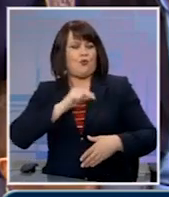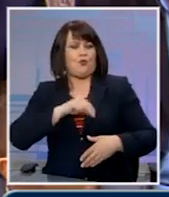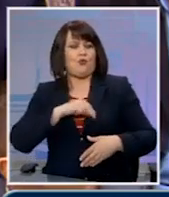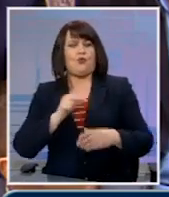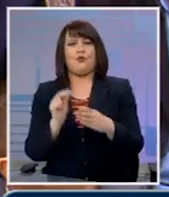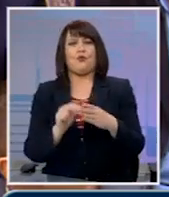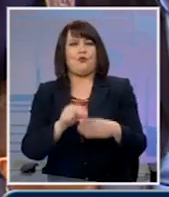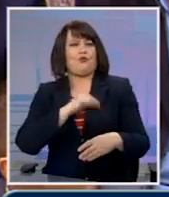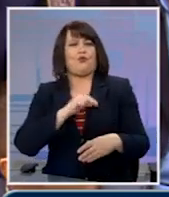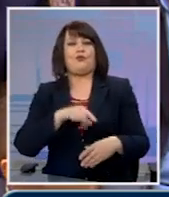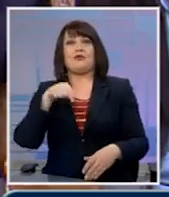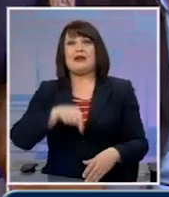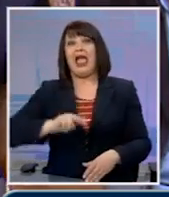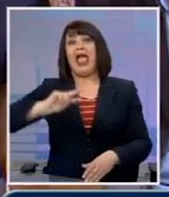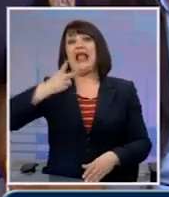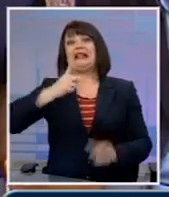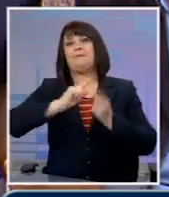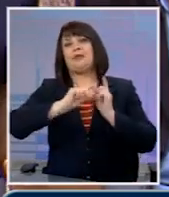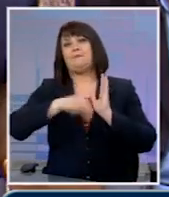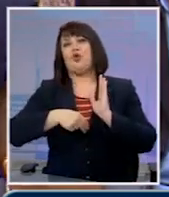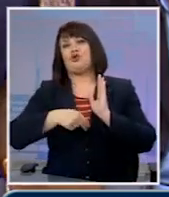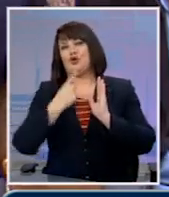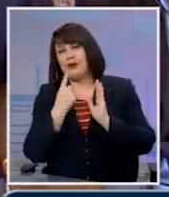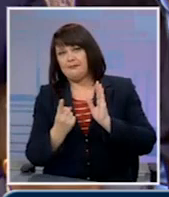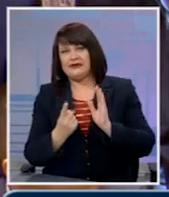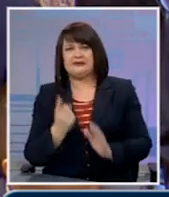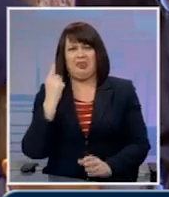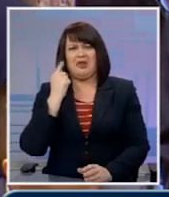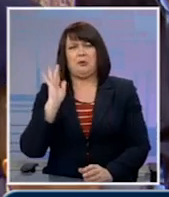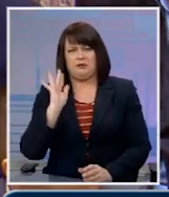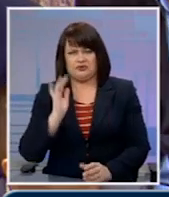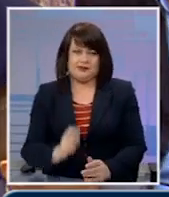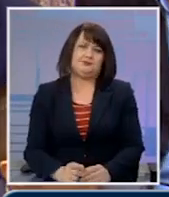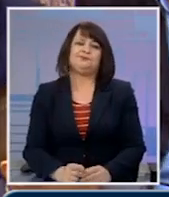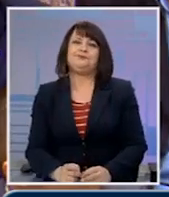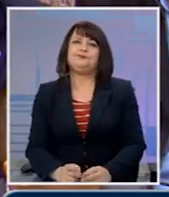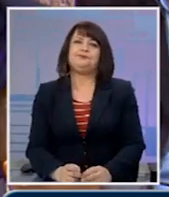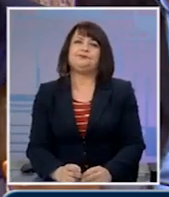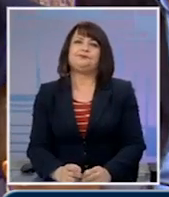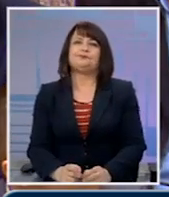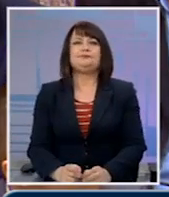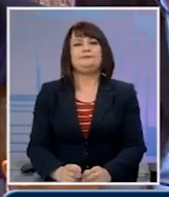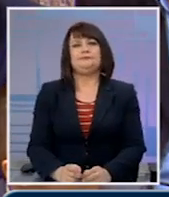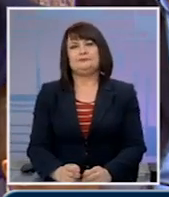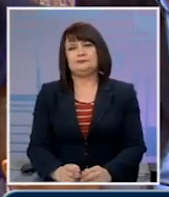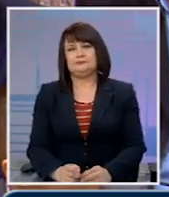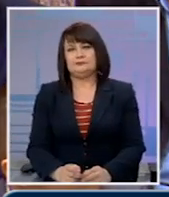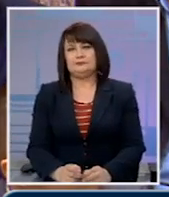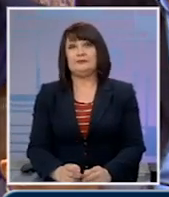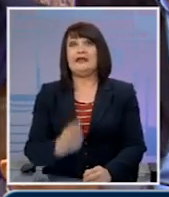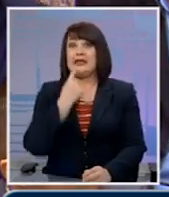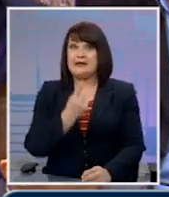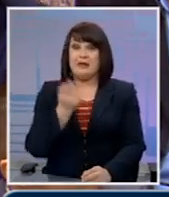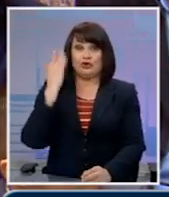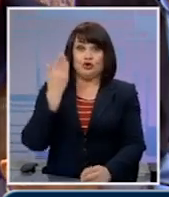κάνετε σήμερα τους αντιμνημονιακούς το μόνο που δεν ακούσαμε δεν καλύπτεται και τόνιζα μεμε κανένα